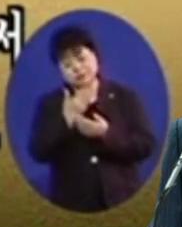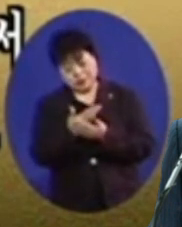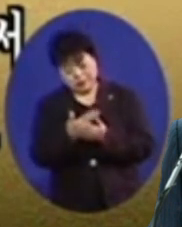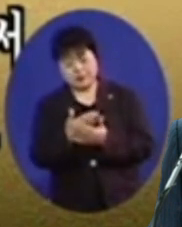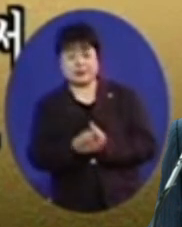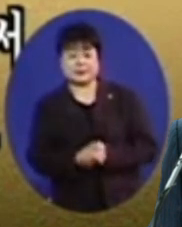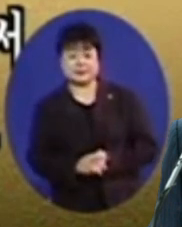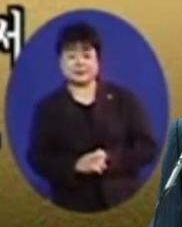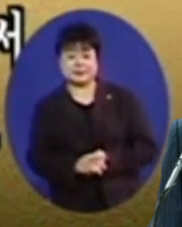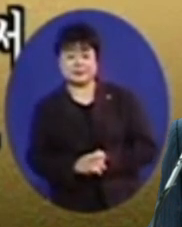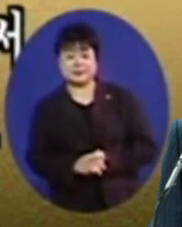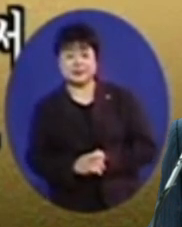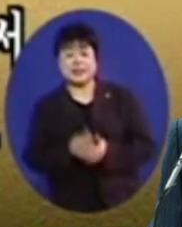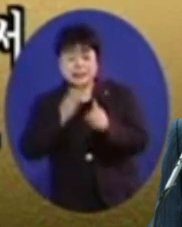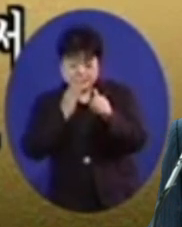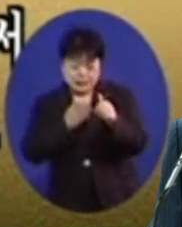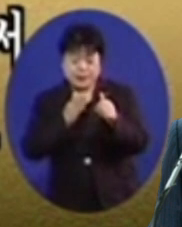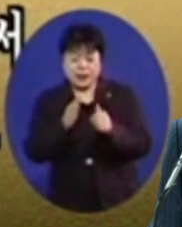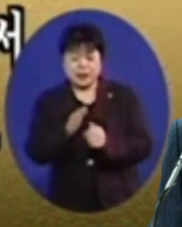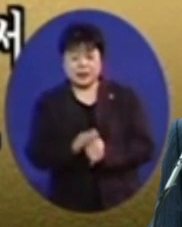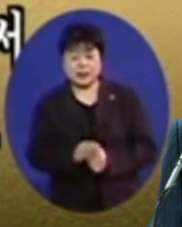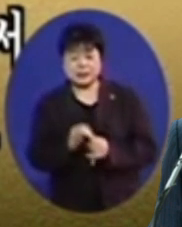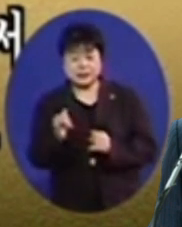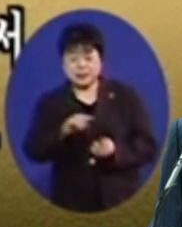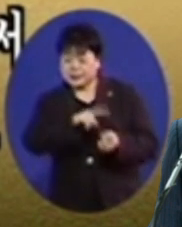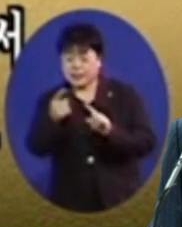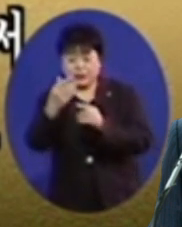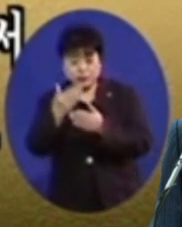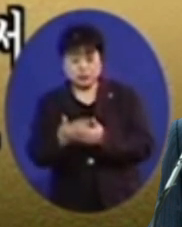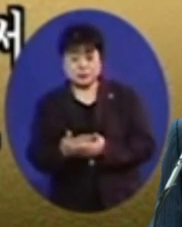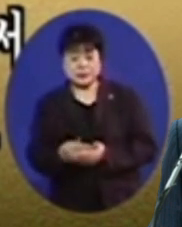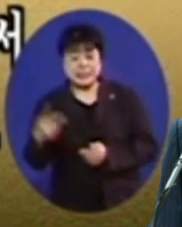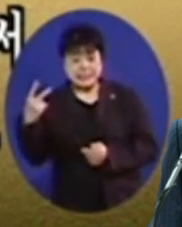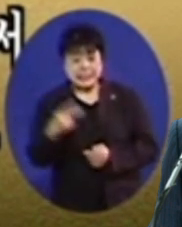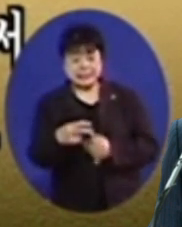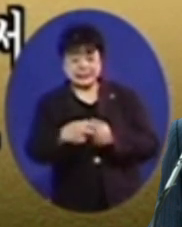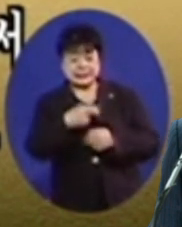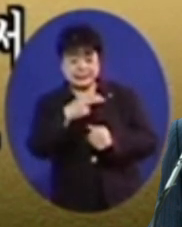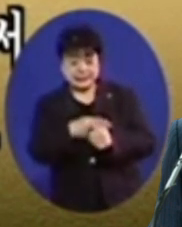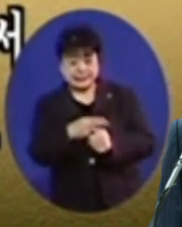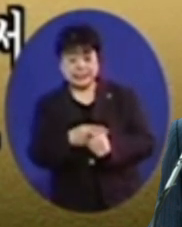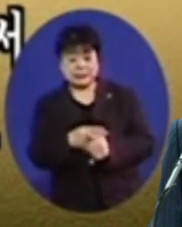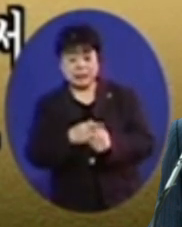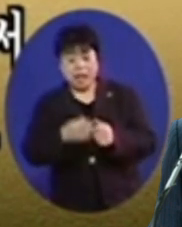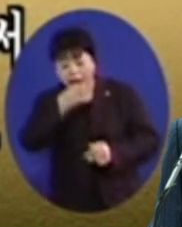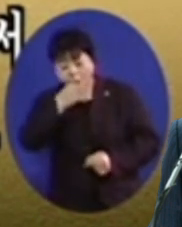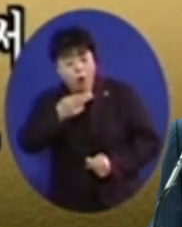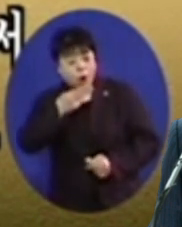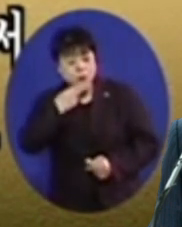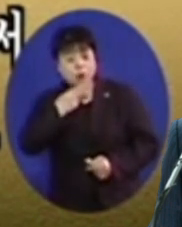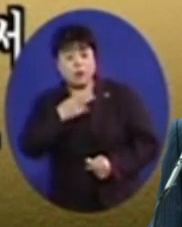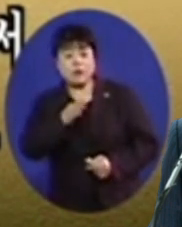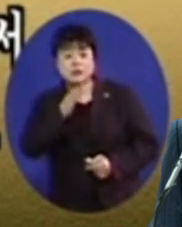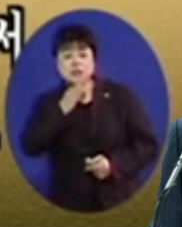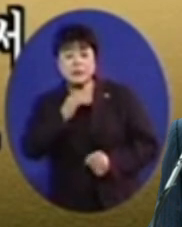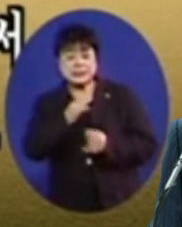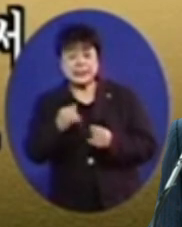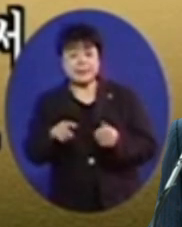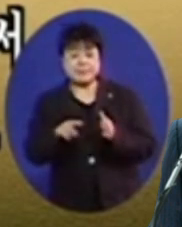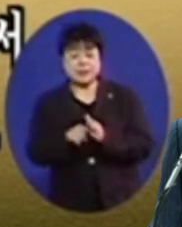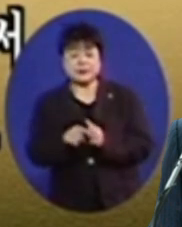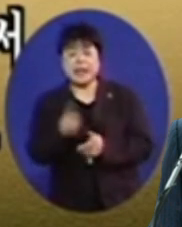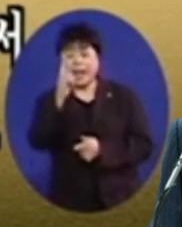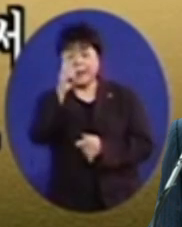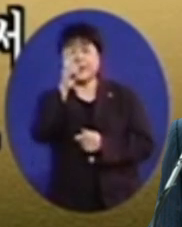돌봐주시옵소서. 제발 환자를 살려주시면 다시는 이사로서 더 이상의 욕심을 부리지 않겠습니다. 한